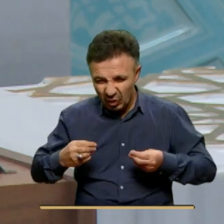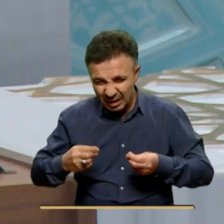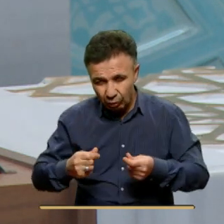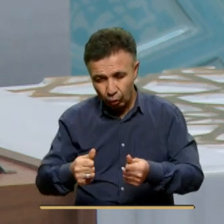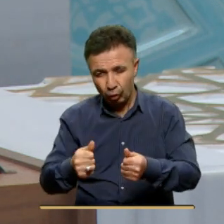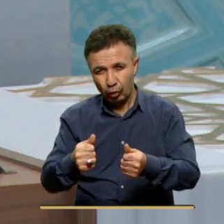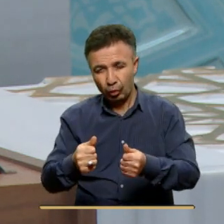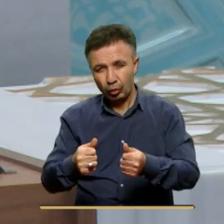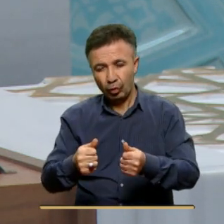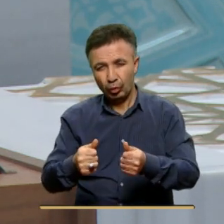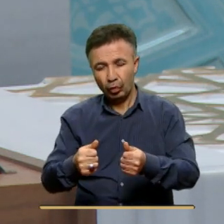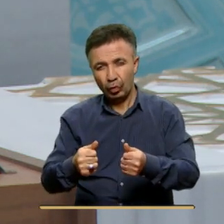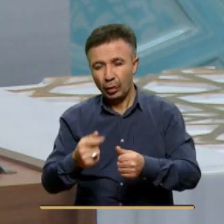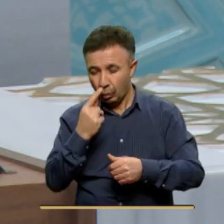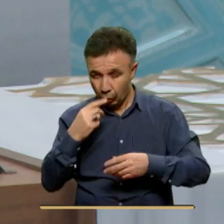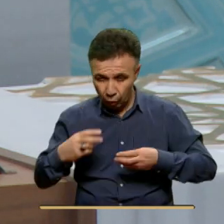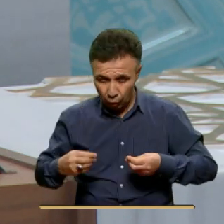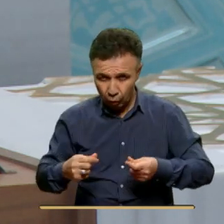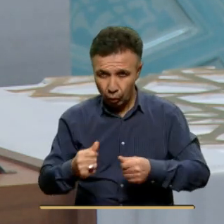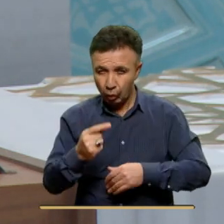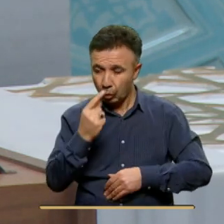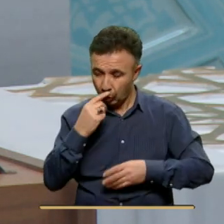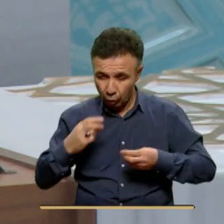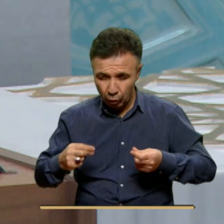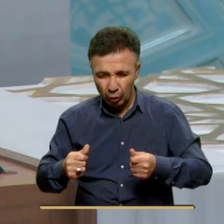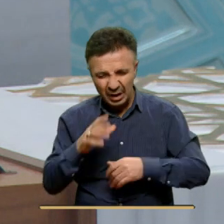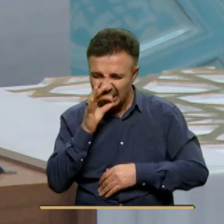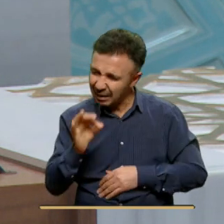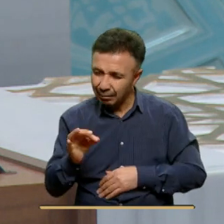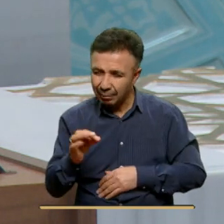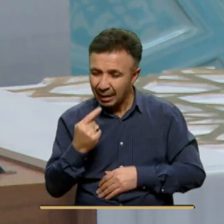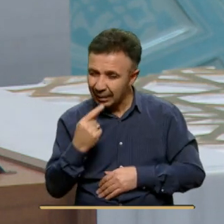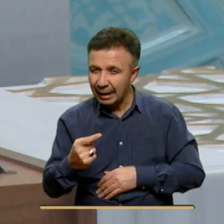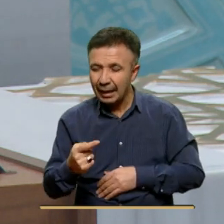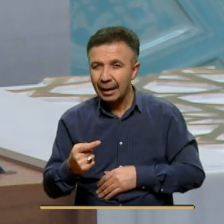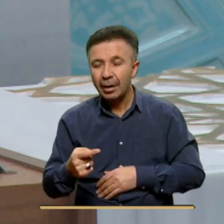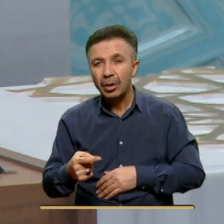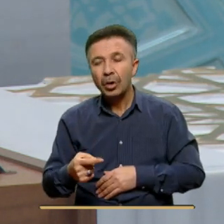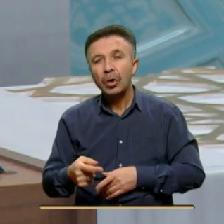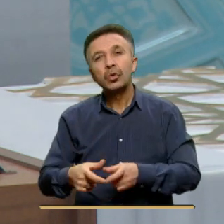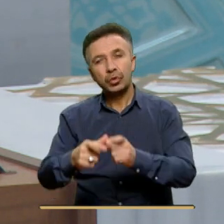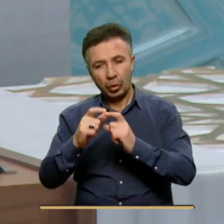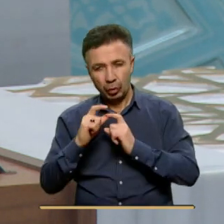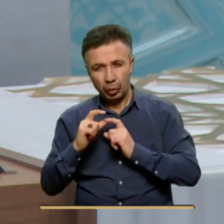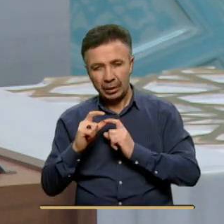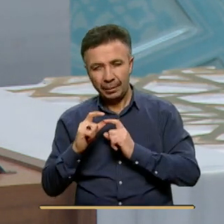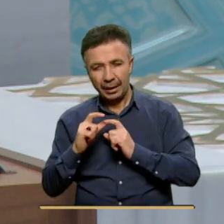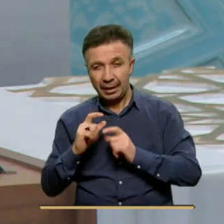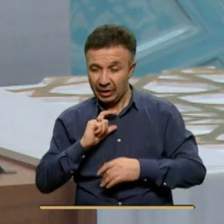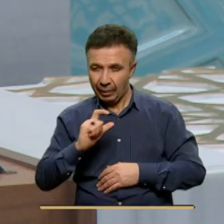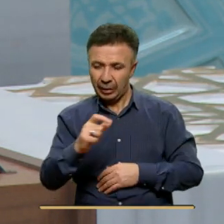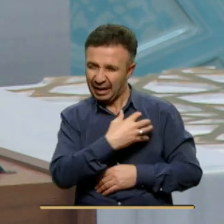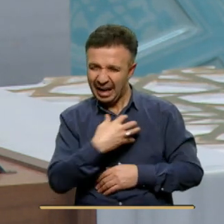sürtülsün. Kimin ya Resulallah denildiği diye sorulduğu zaman annesi babasından